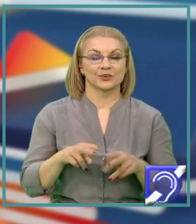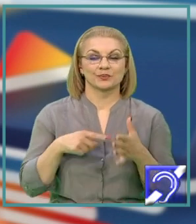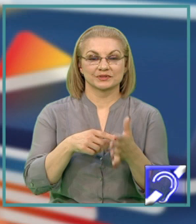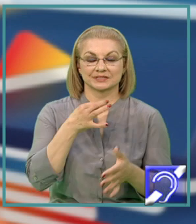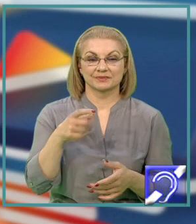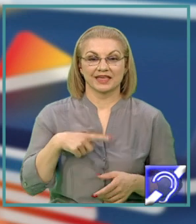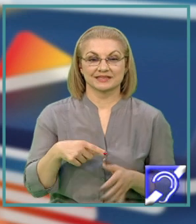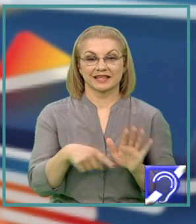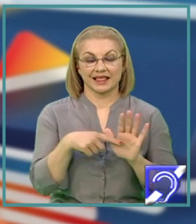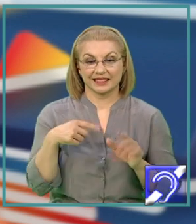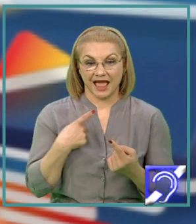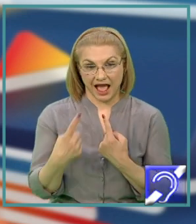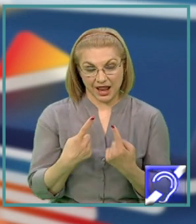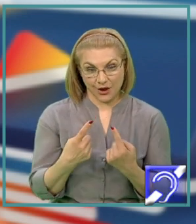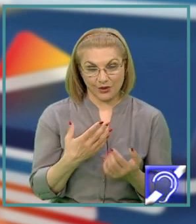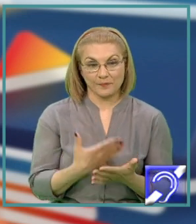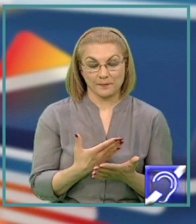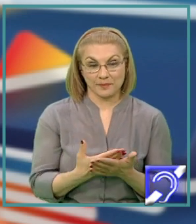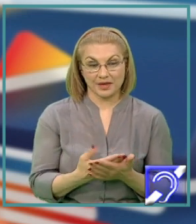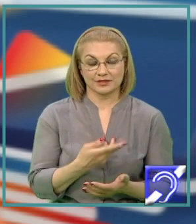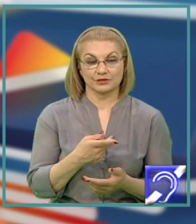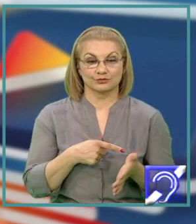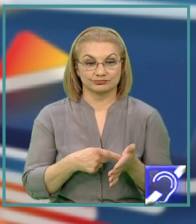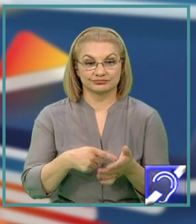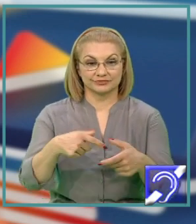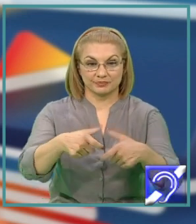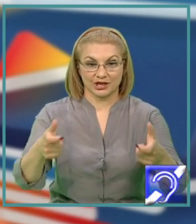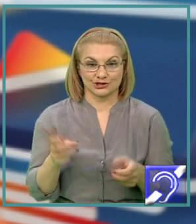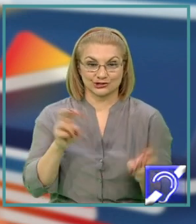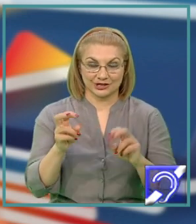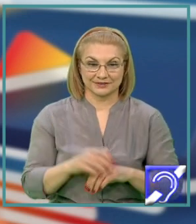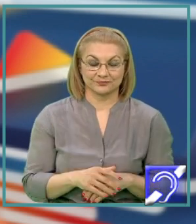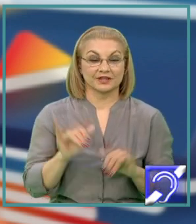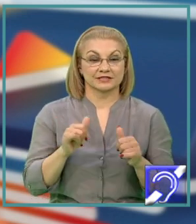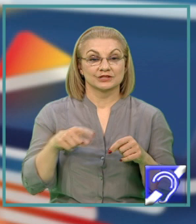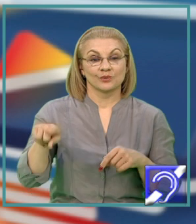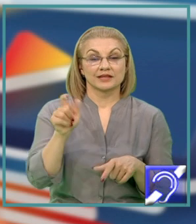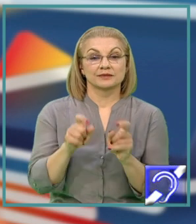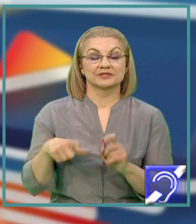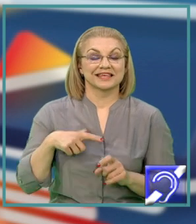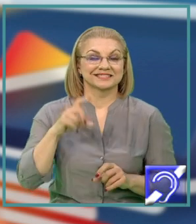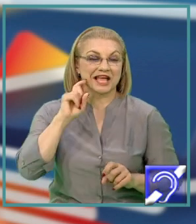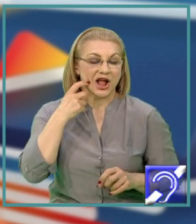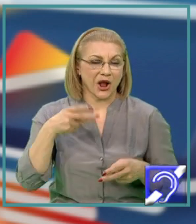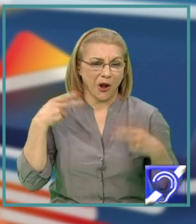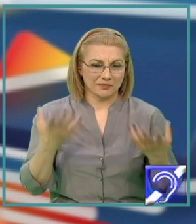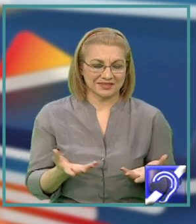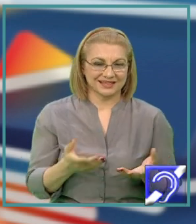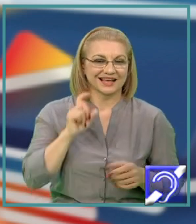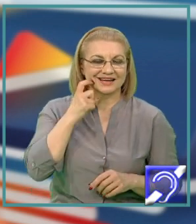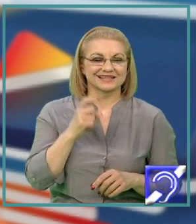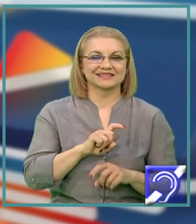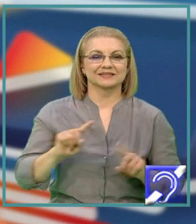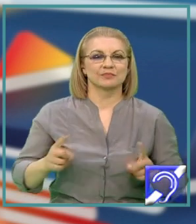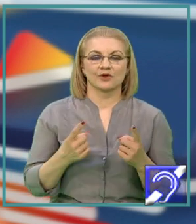este dialogul pentru a fi reprezentat pe scenă. Situația în care sunt personajele este una comică. Râsul e provocat